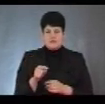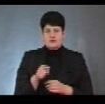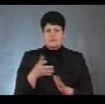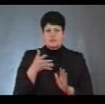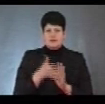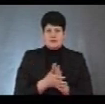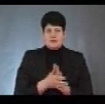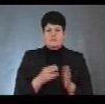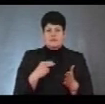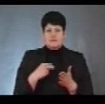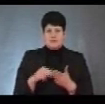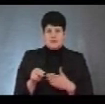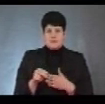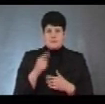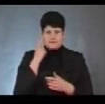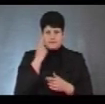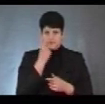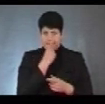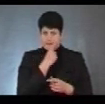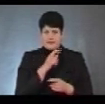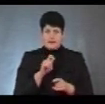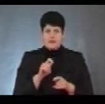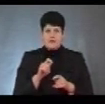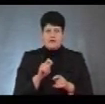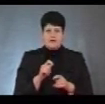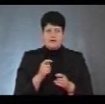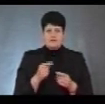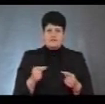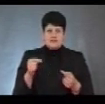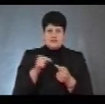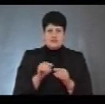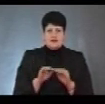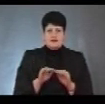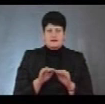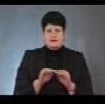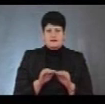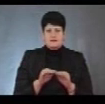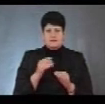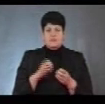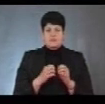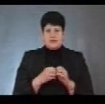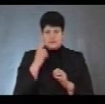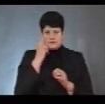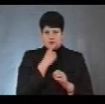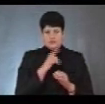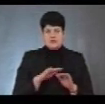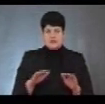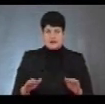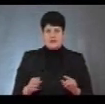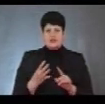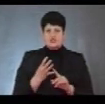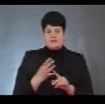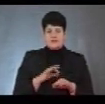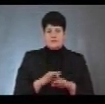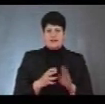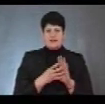на придбання офтальмологічних скелець для визначення вад зору серед дітей. І четвертий віденський бал у Тернополі провели